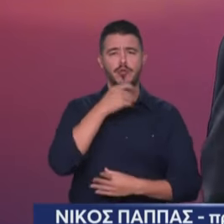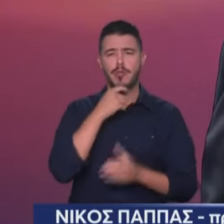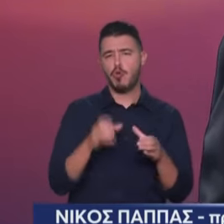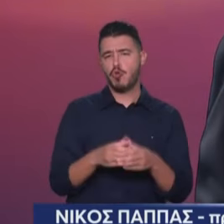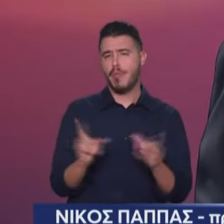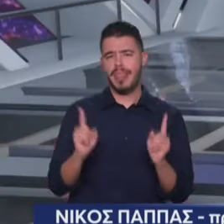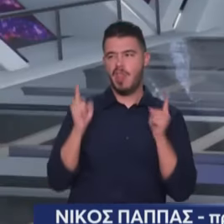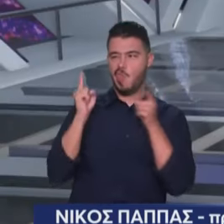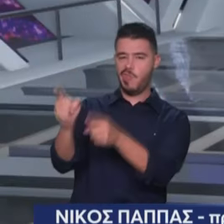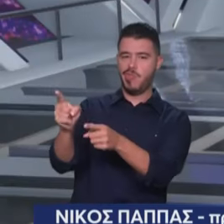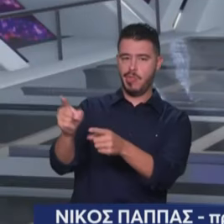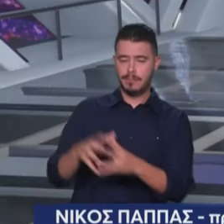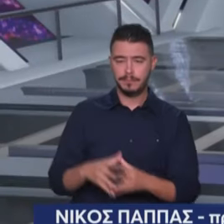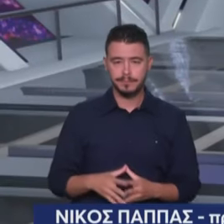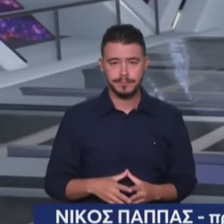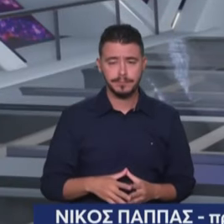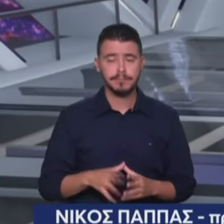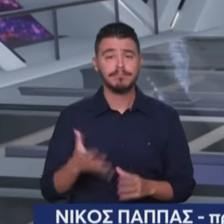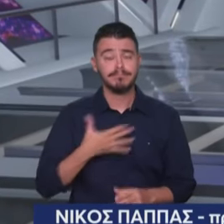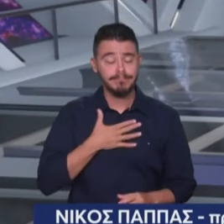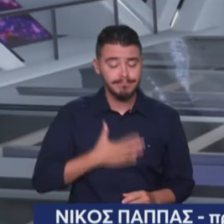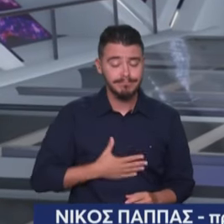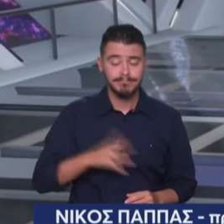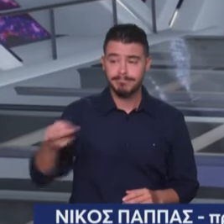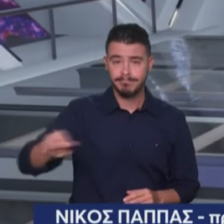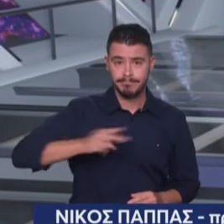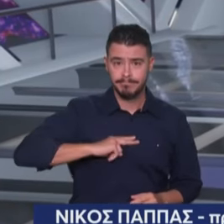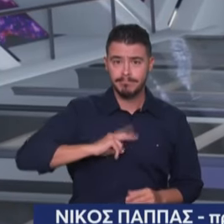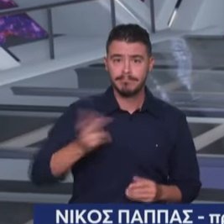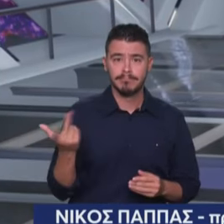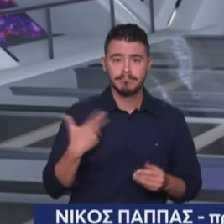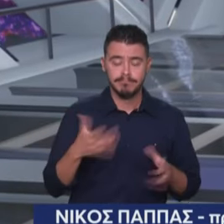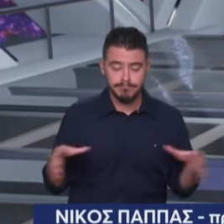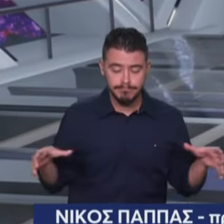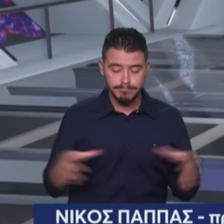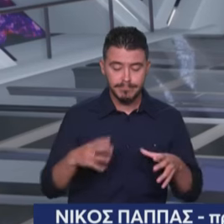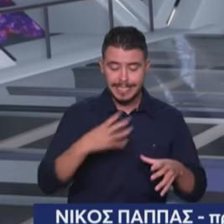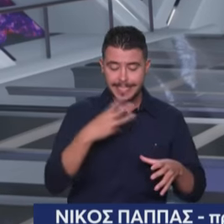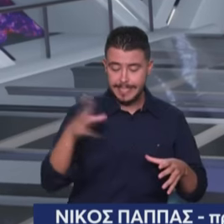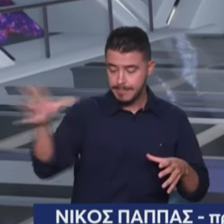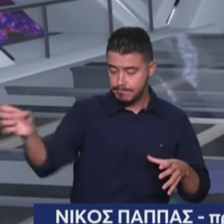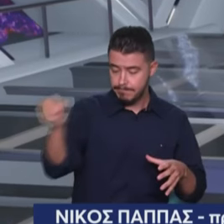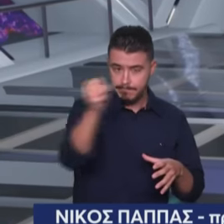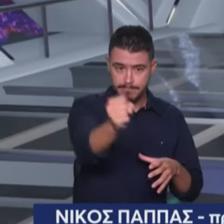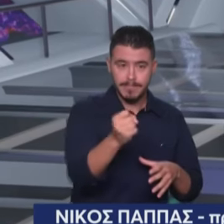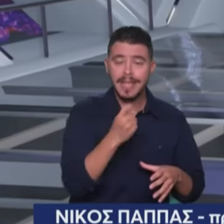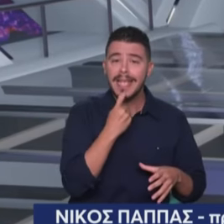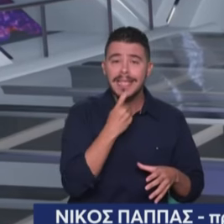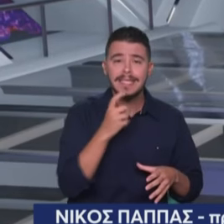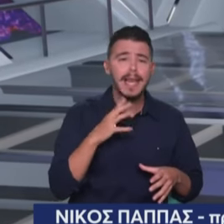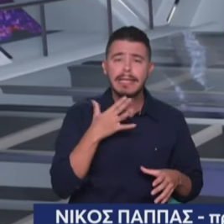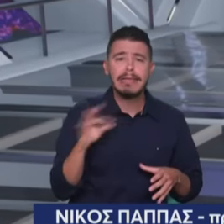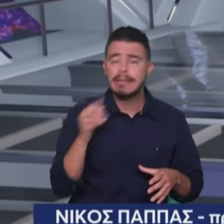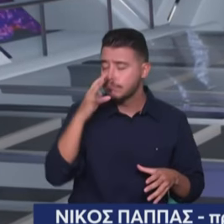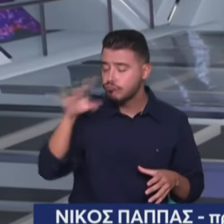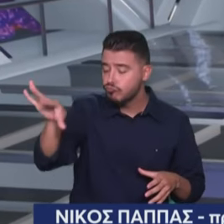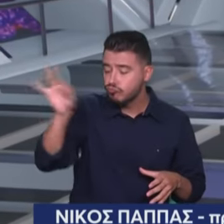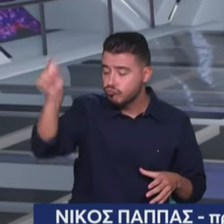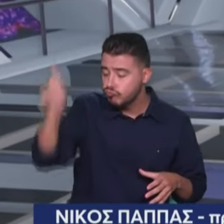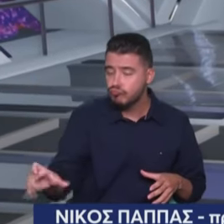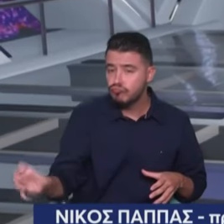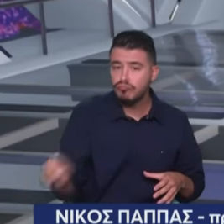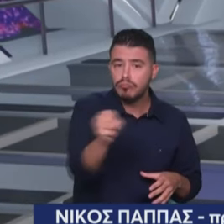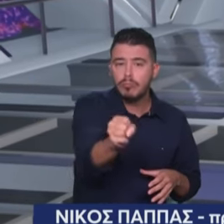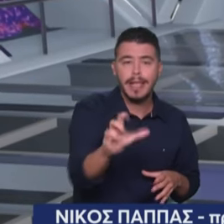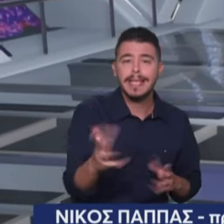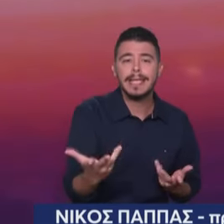Πρέπει να μας πείτε λοιπόν γιατί επιλέξατε τον Κασελάκη. Και πού κάνατε λάθος. Και πώς δεν θα το ξανακάνετε αυτό το λάθος. Θα σας πω σε